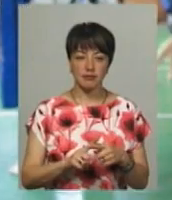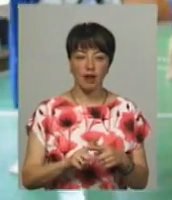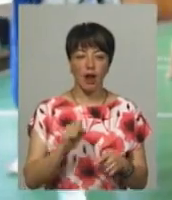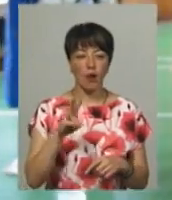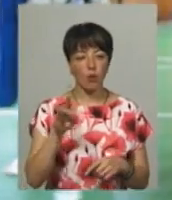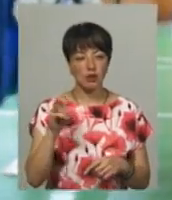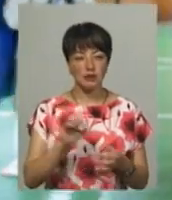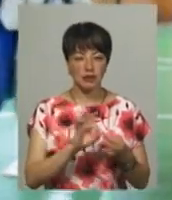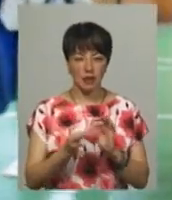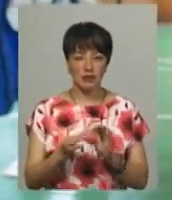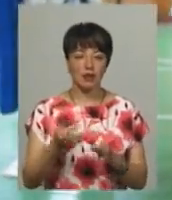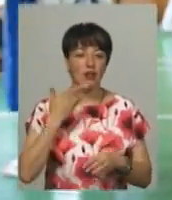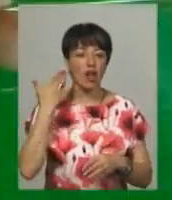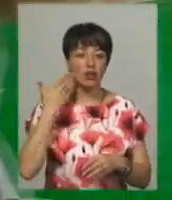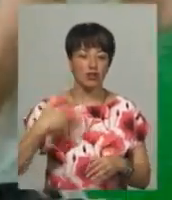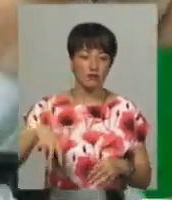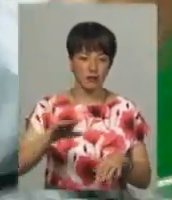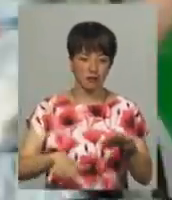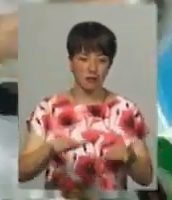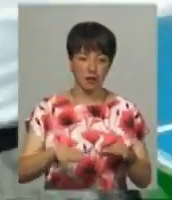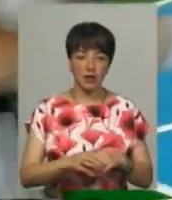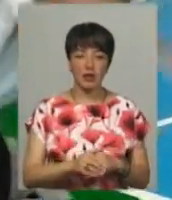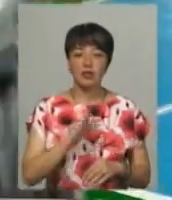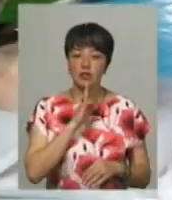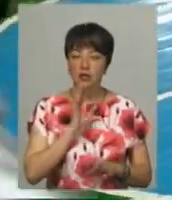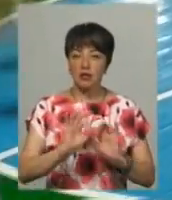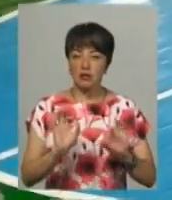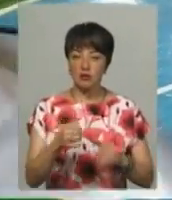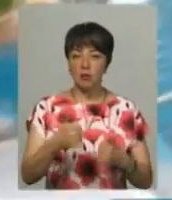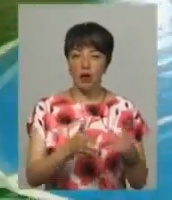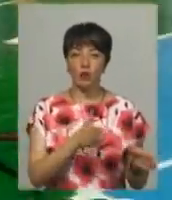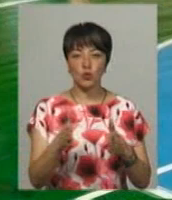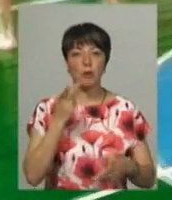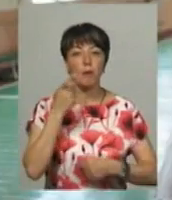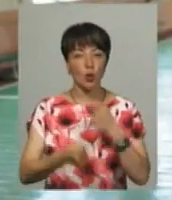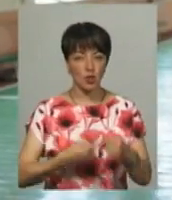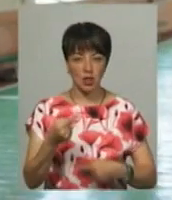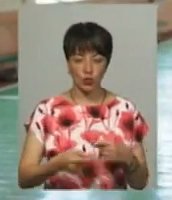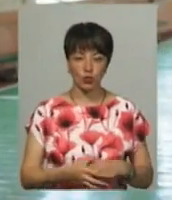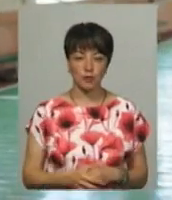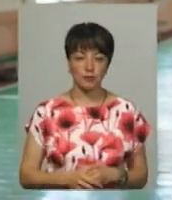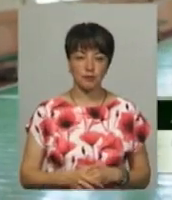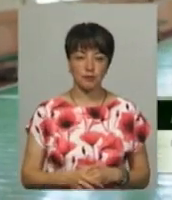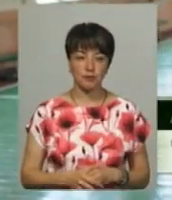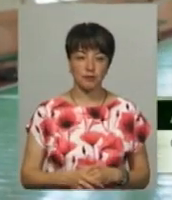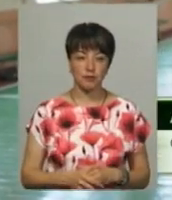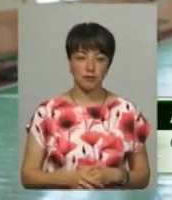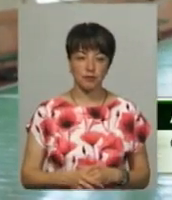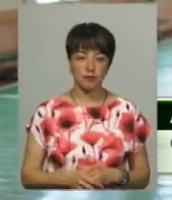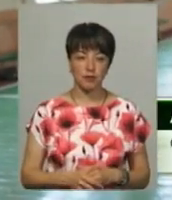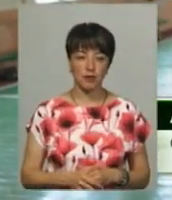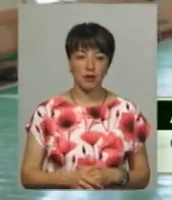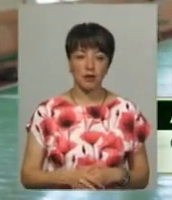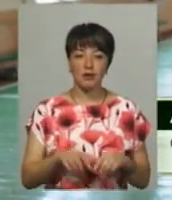буде складно, вона, напевно, сама легша зі всіх. Альона Вересняк каже, до змагань готується постійно. Кожен бореться